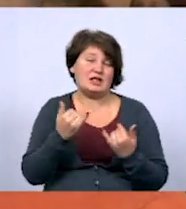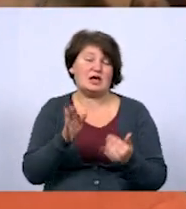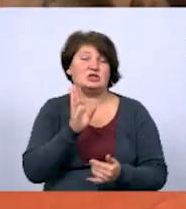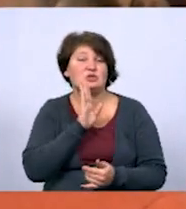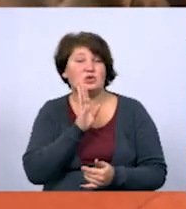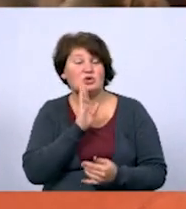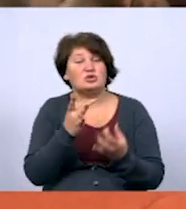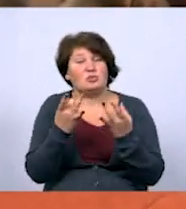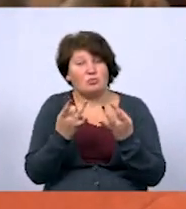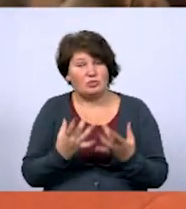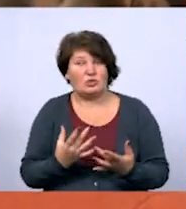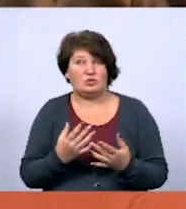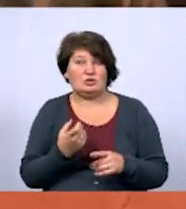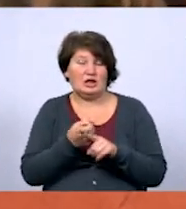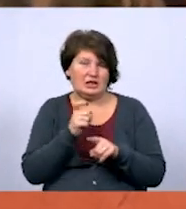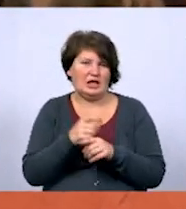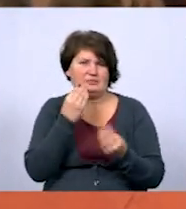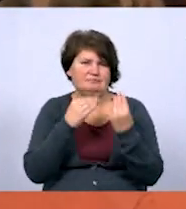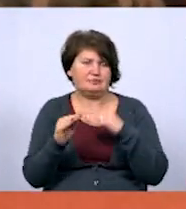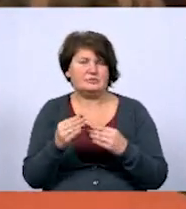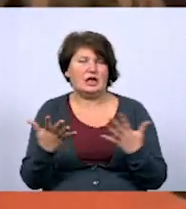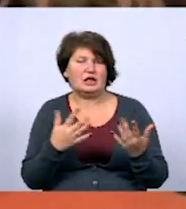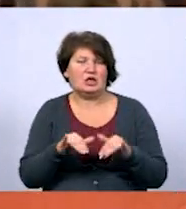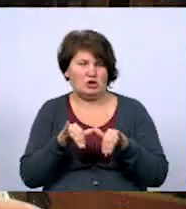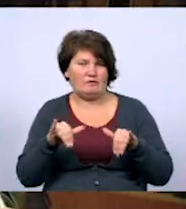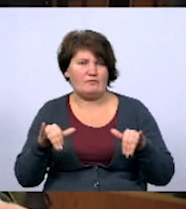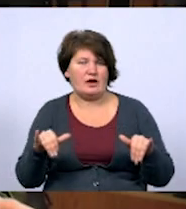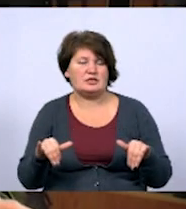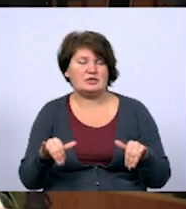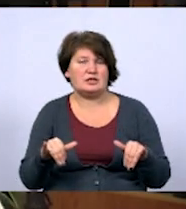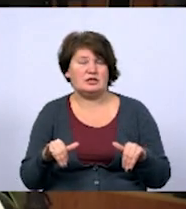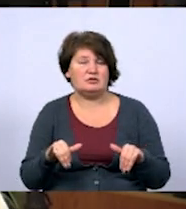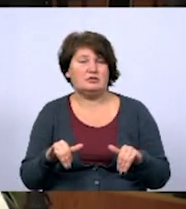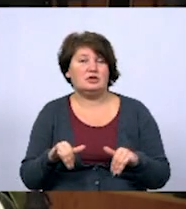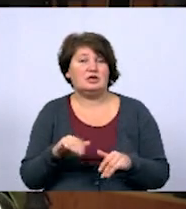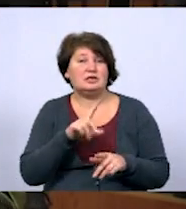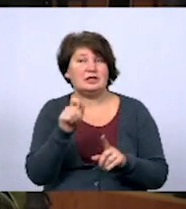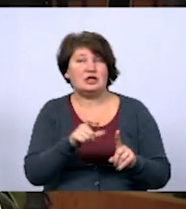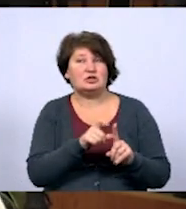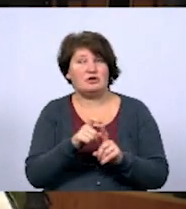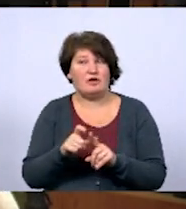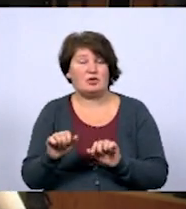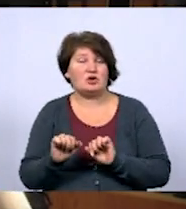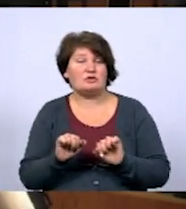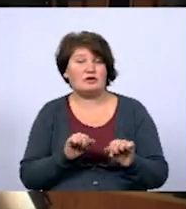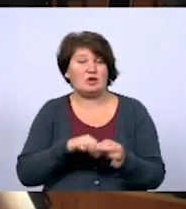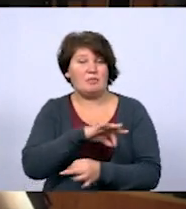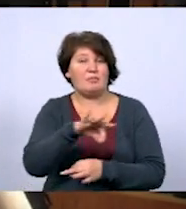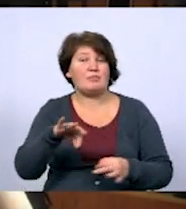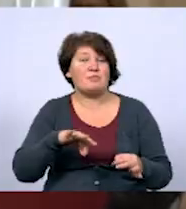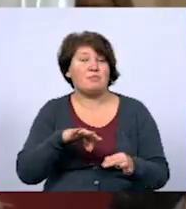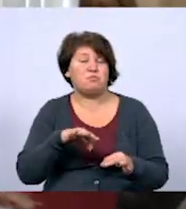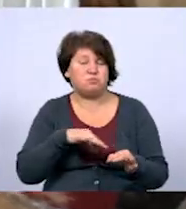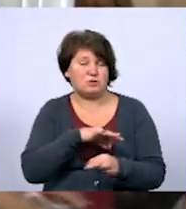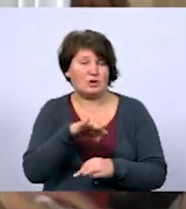такі найуспішніші на даний момент, які розвиваються, які будуть успішні. За словами координаторки проєкту «Успіх в